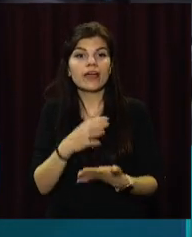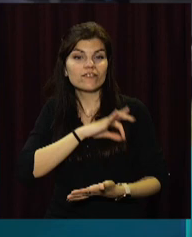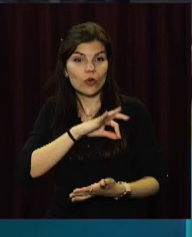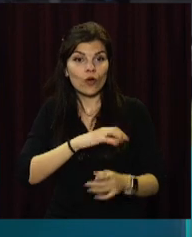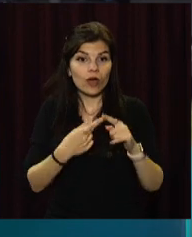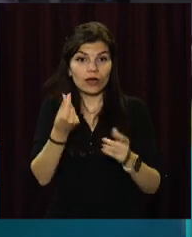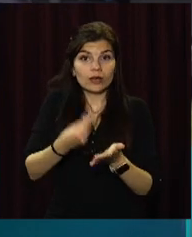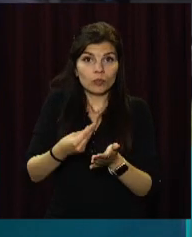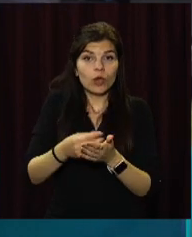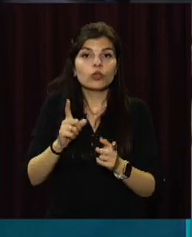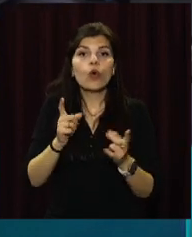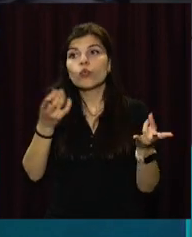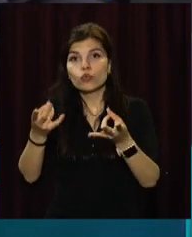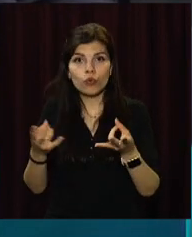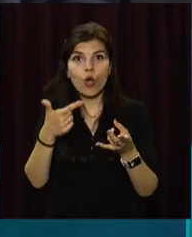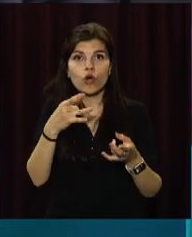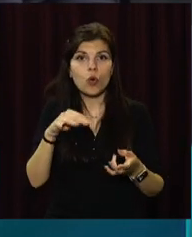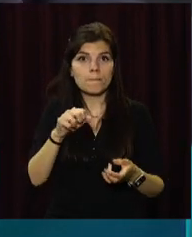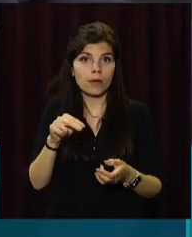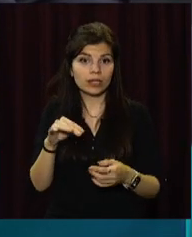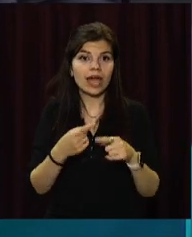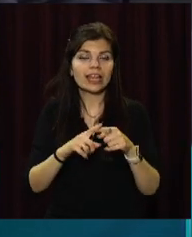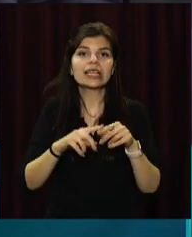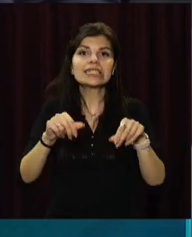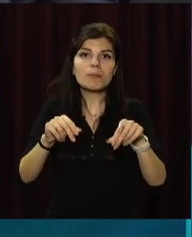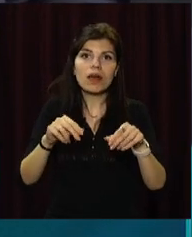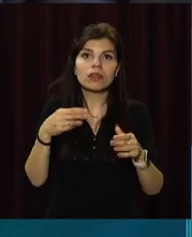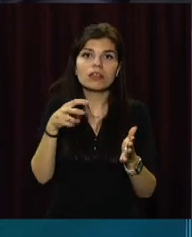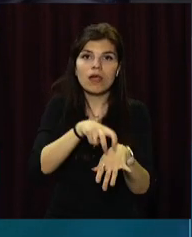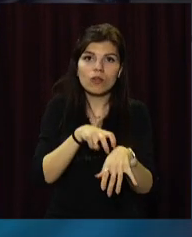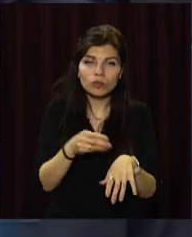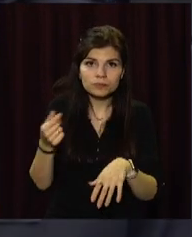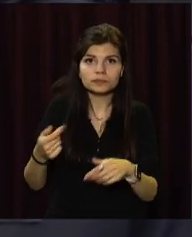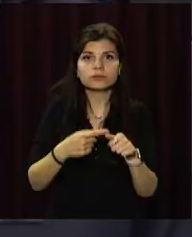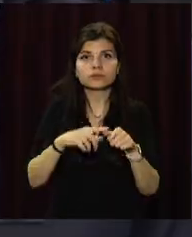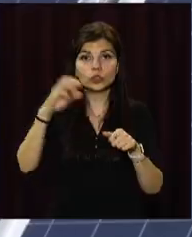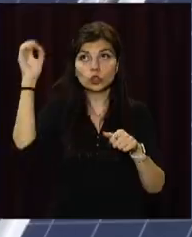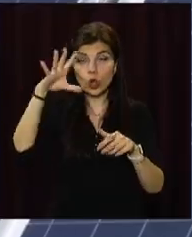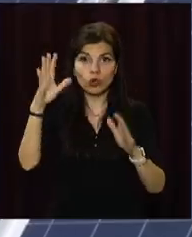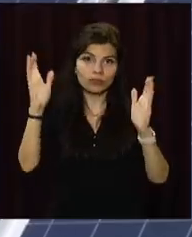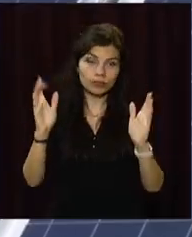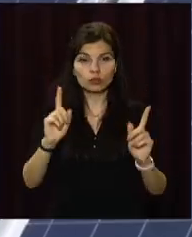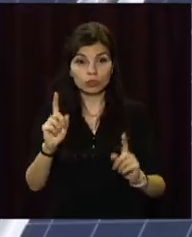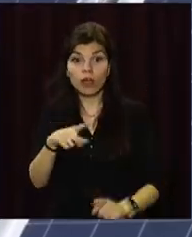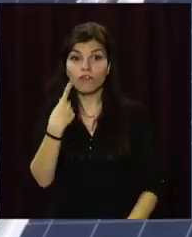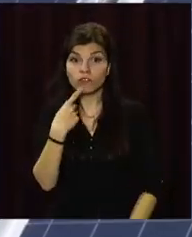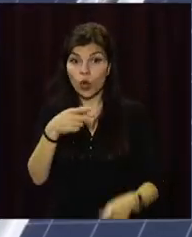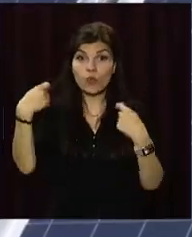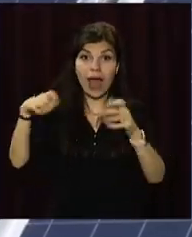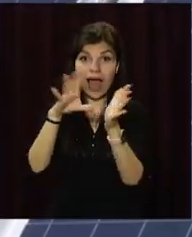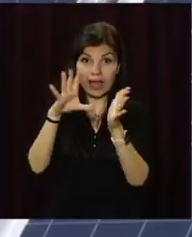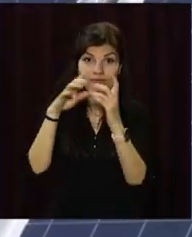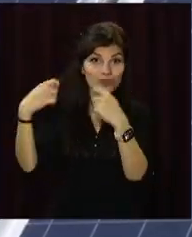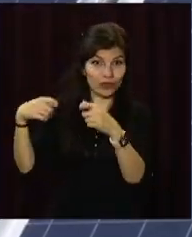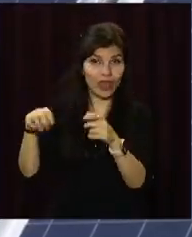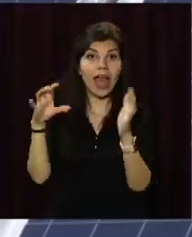ці кошти для потреби громади. Земельний податок під розміщення сонячних батарей. Продавати вироблену сонячну